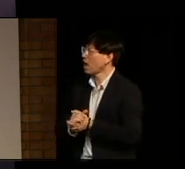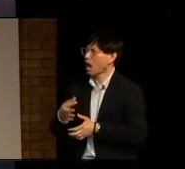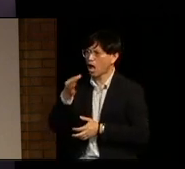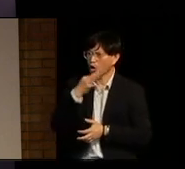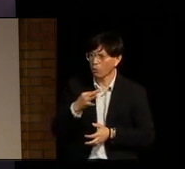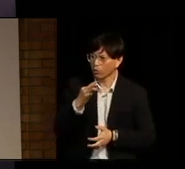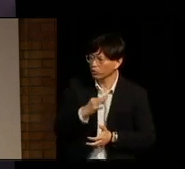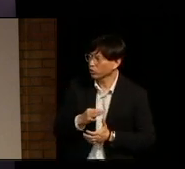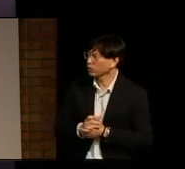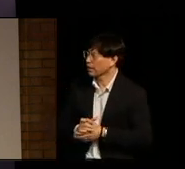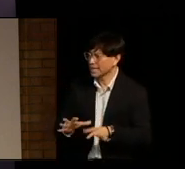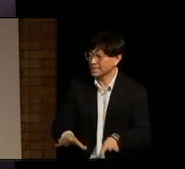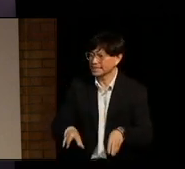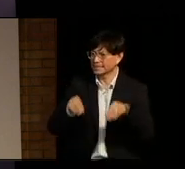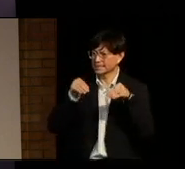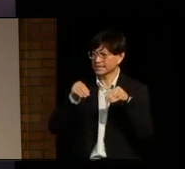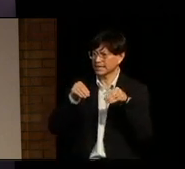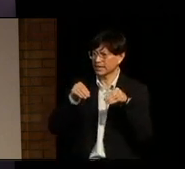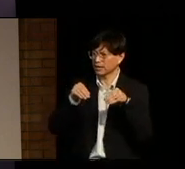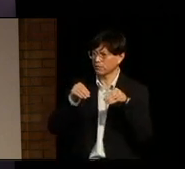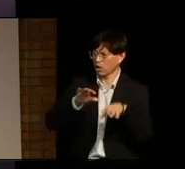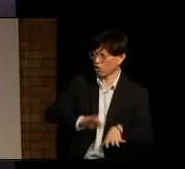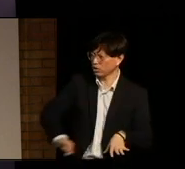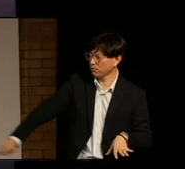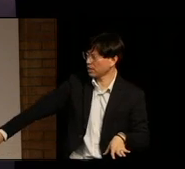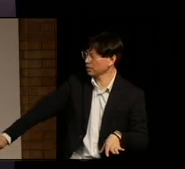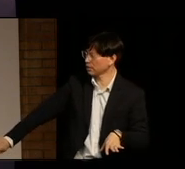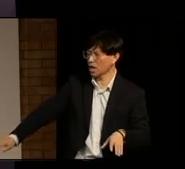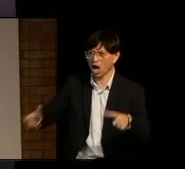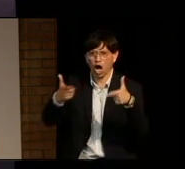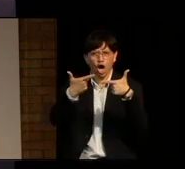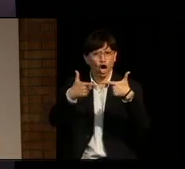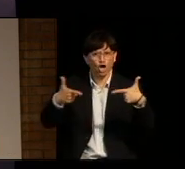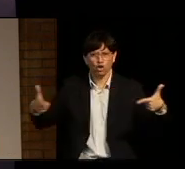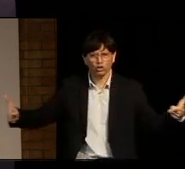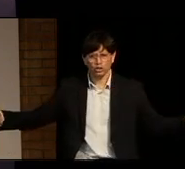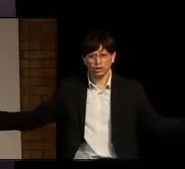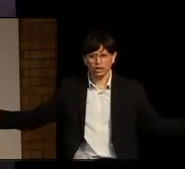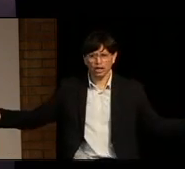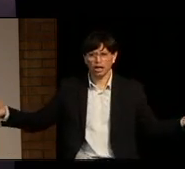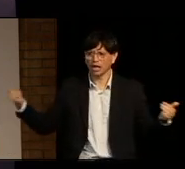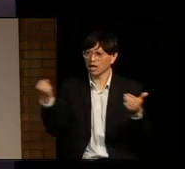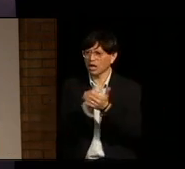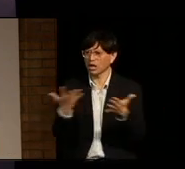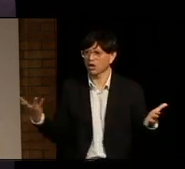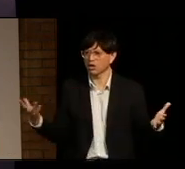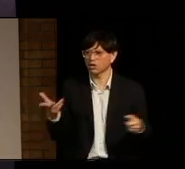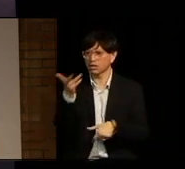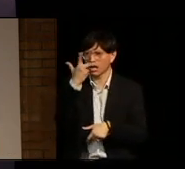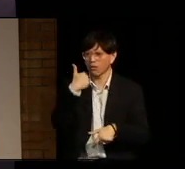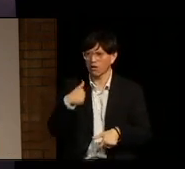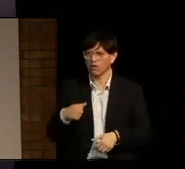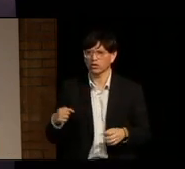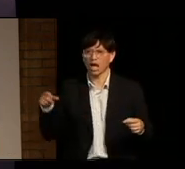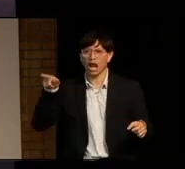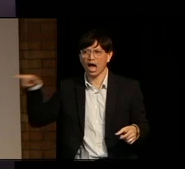noi la Comunione insieme a tutti o in disparte non c'è una regola cosa la famiglia desidera Quali sono le loro